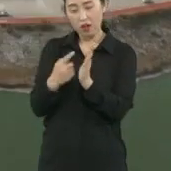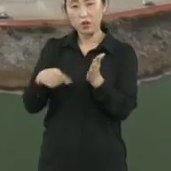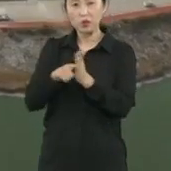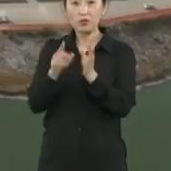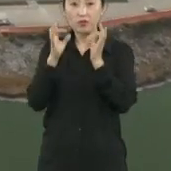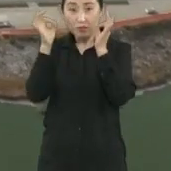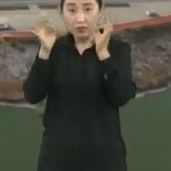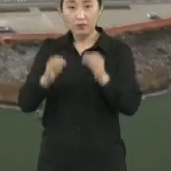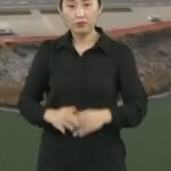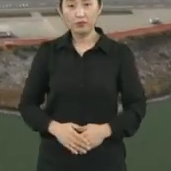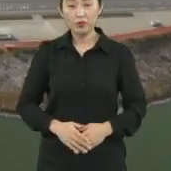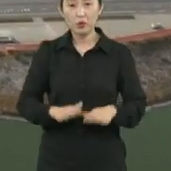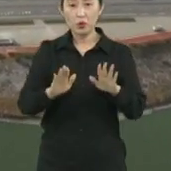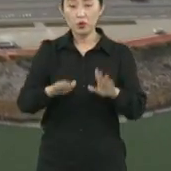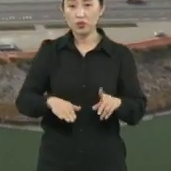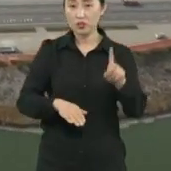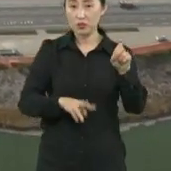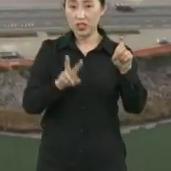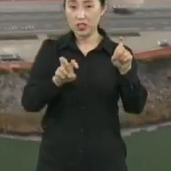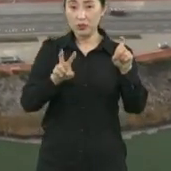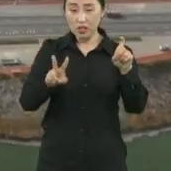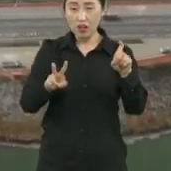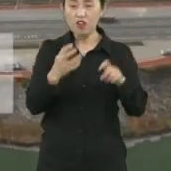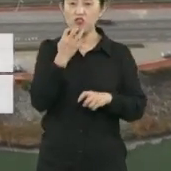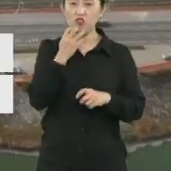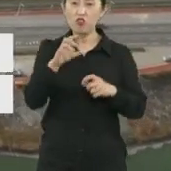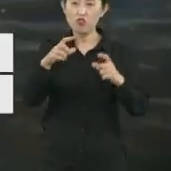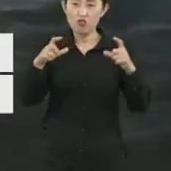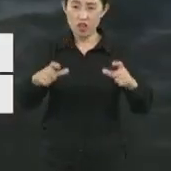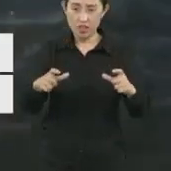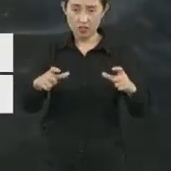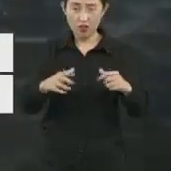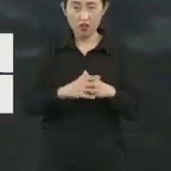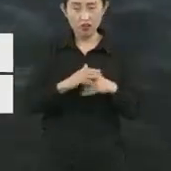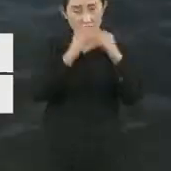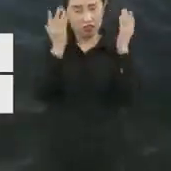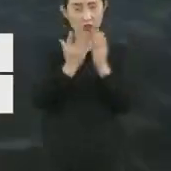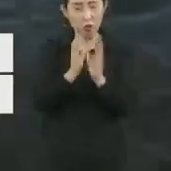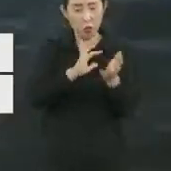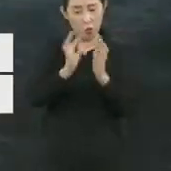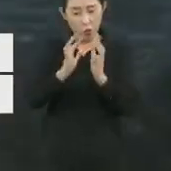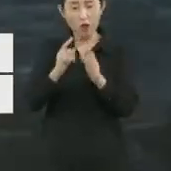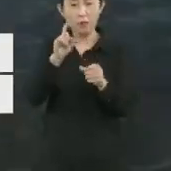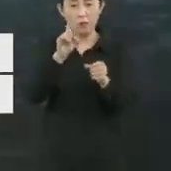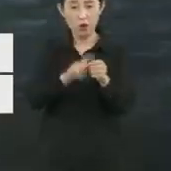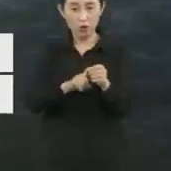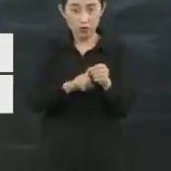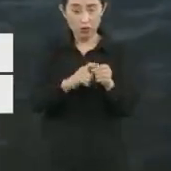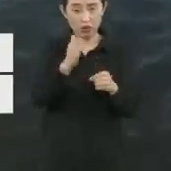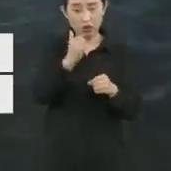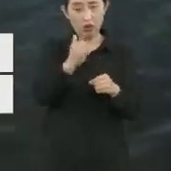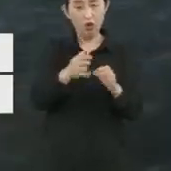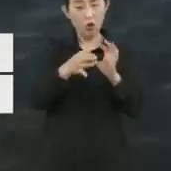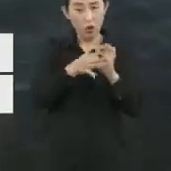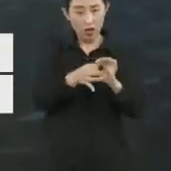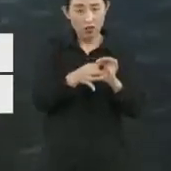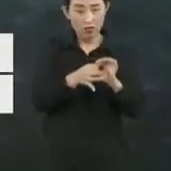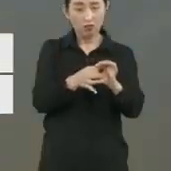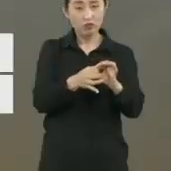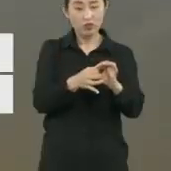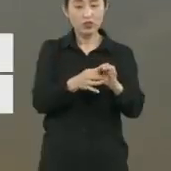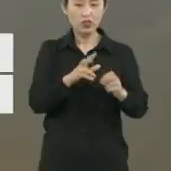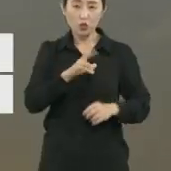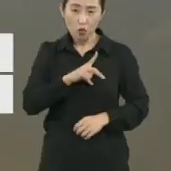다하겠습니다. 오는 22일 서울에서 범국민적 공론화를 위해 충남도와 지자체 국회의원들이